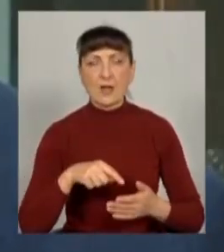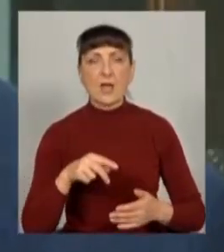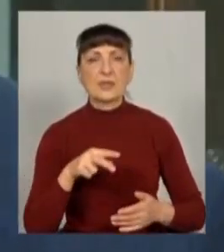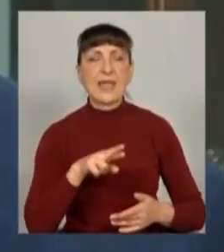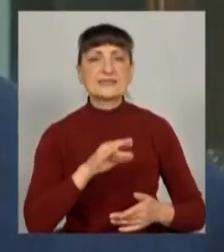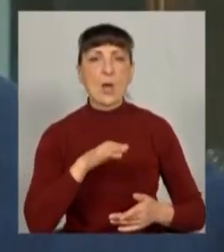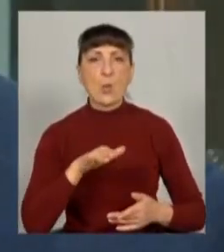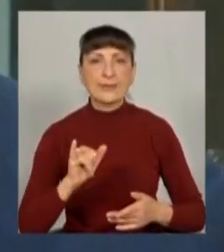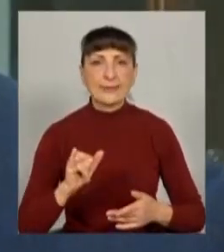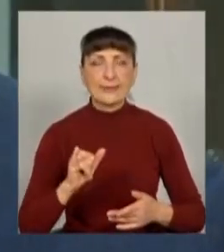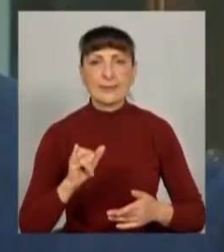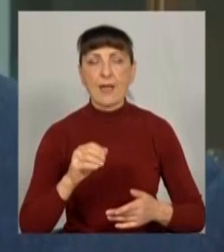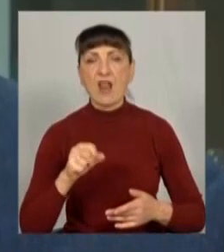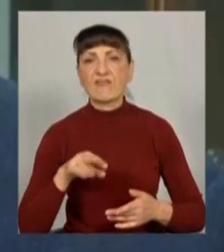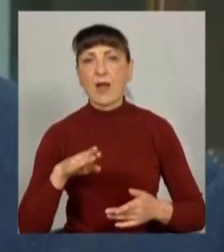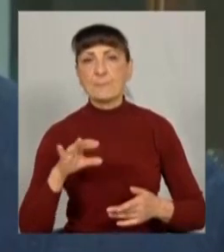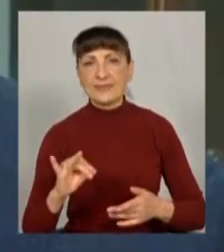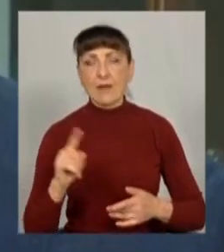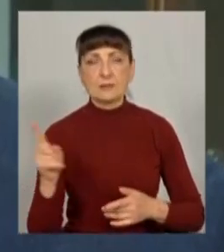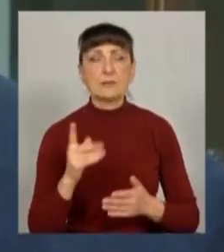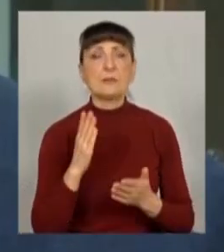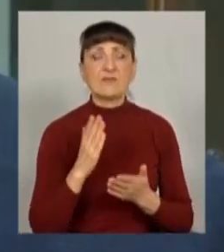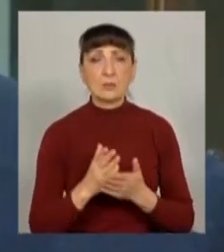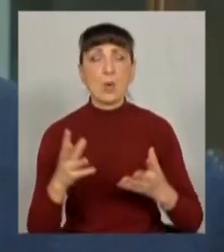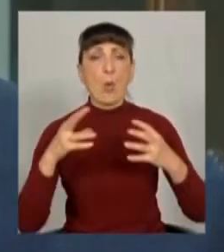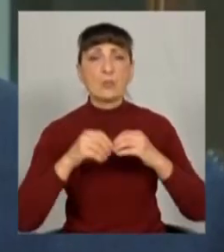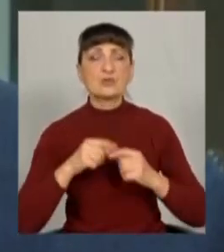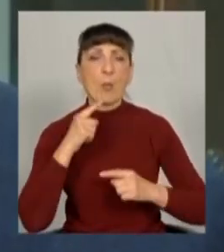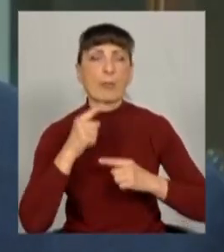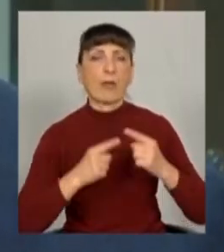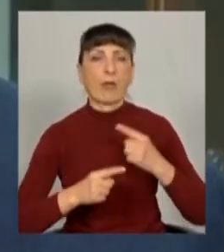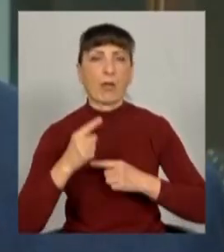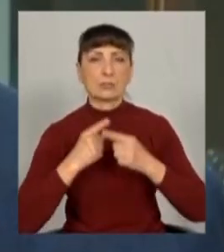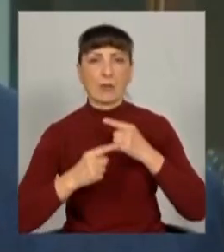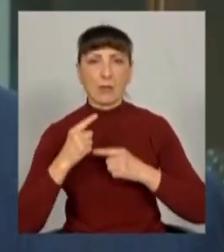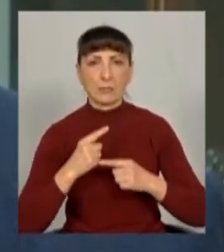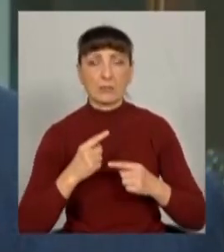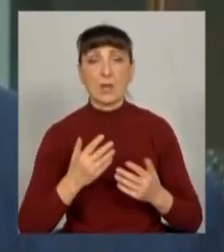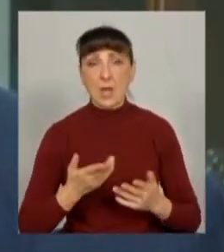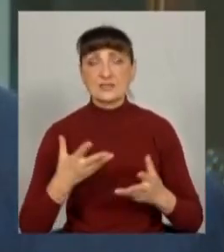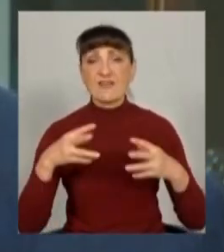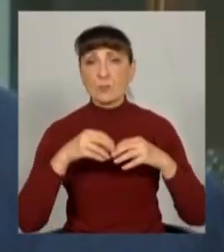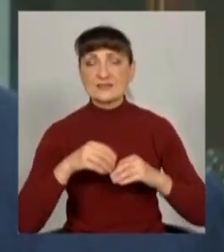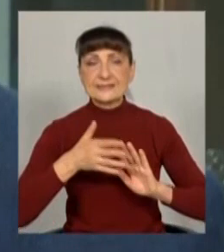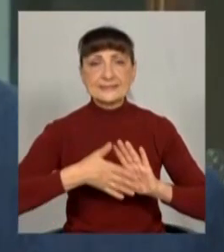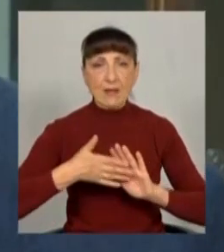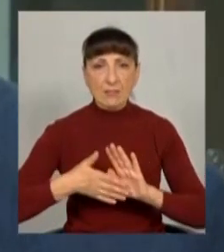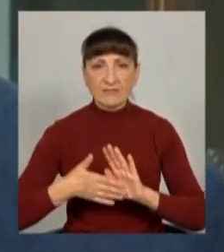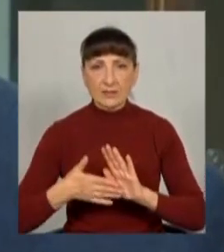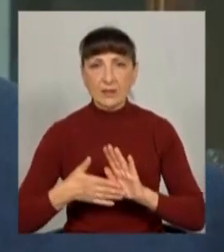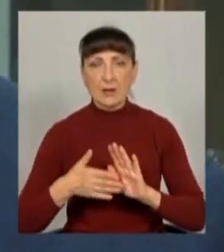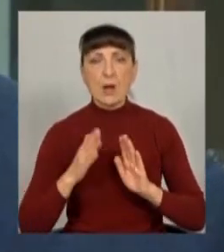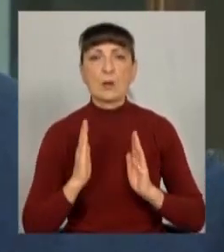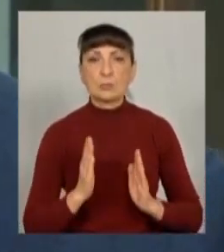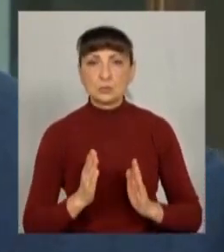Аль-Фараби, Коркут-Ата, они являются общими нашими предками в этом плане. Я думаю, что совместные исследования наши